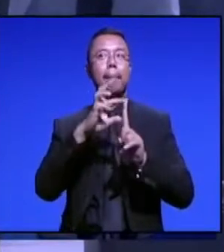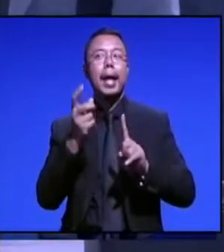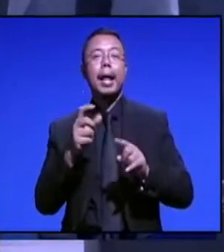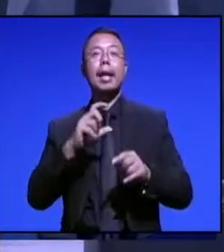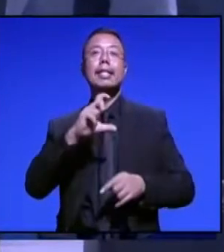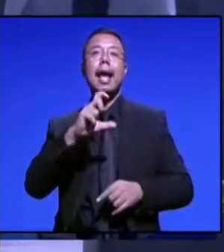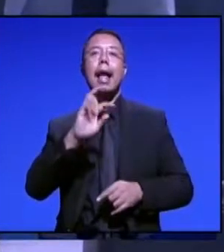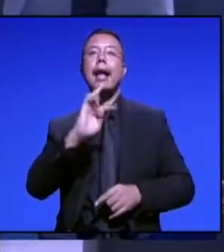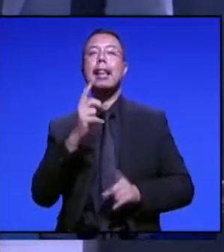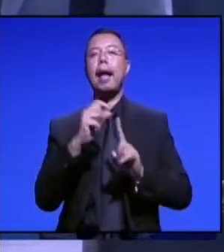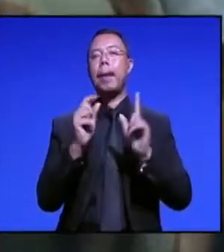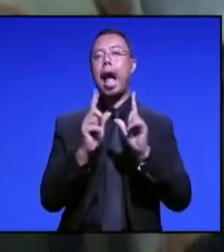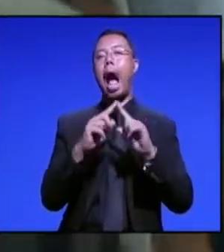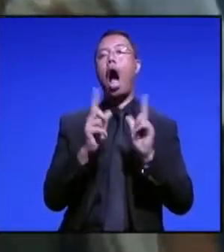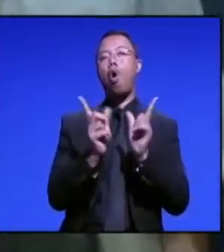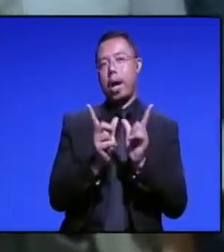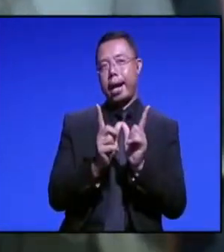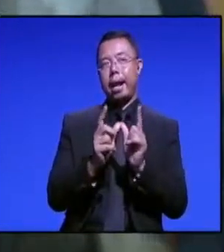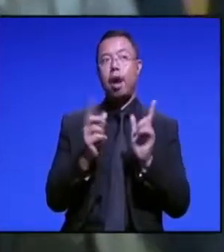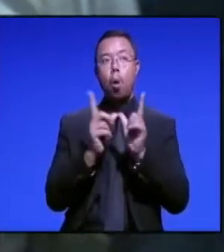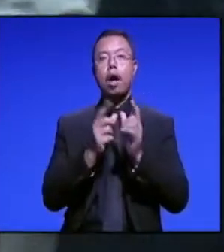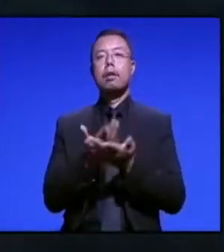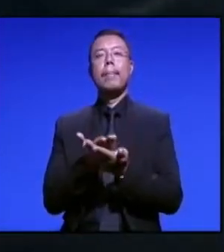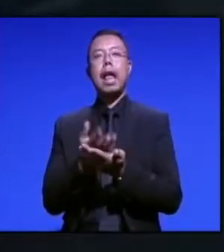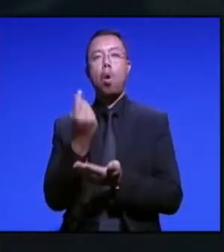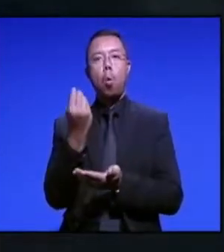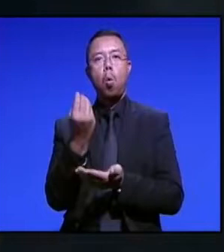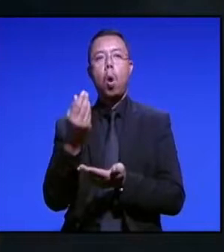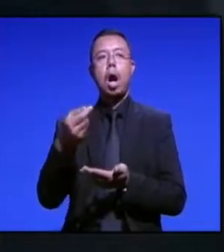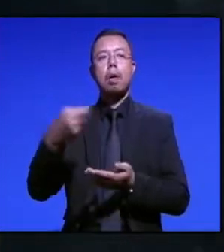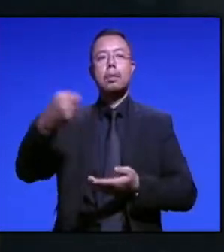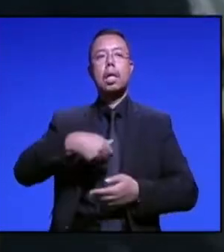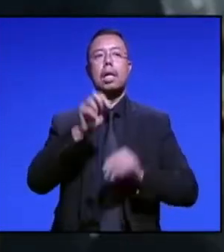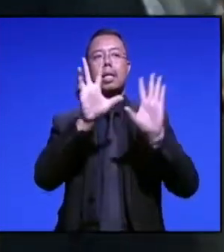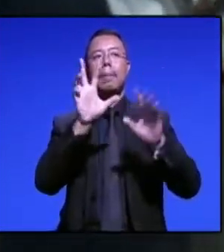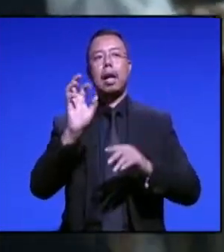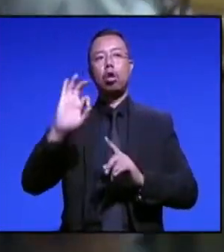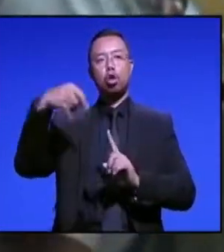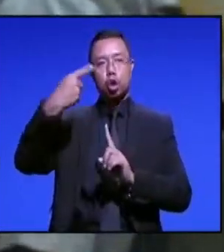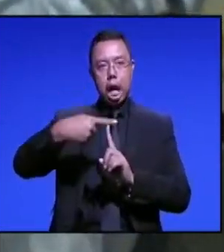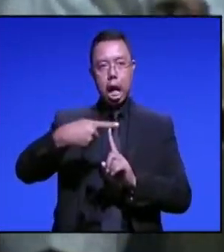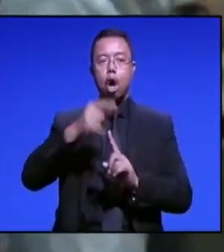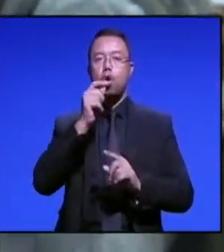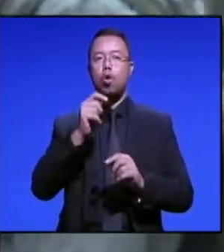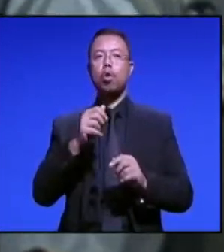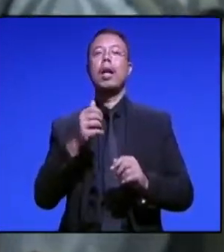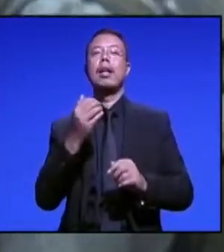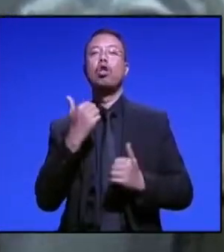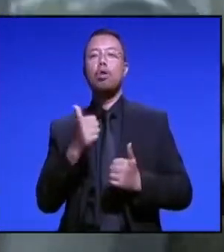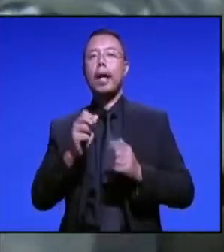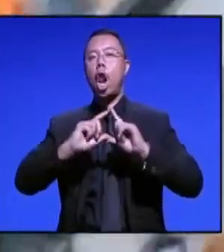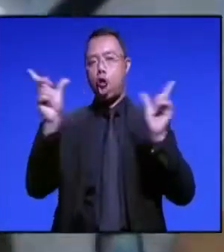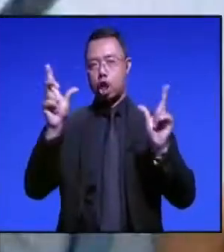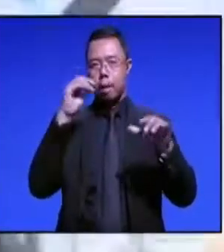mekanisme pergantian antar waktu. Wahyu disebut meminta uang operasional sebesar Rp900 juta untuk memuluskan niat